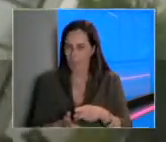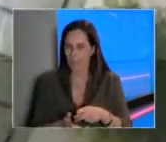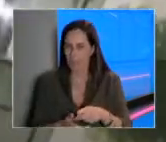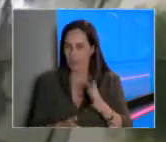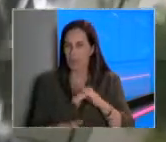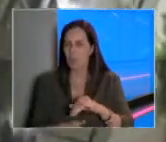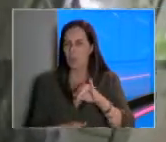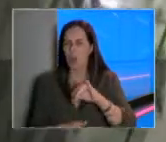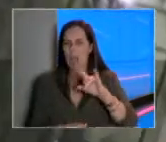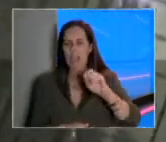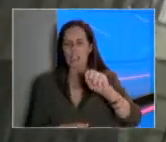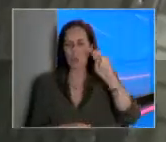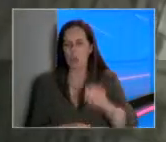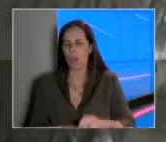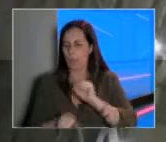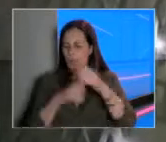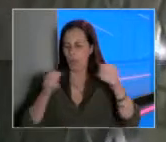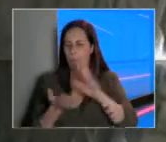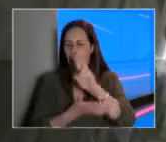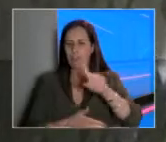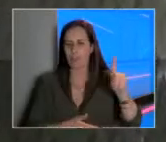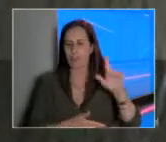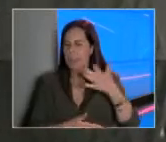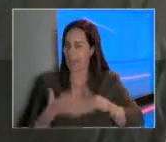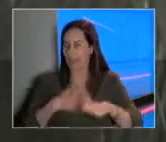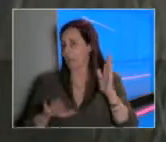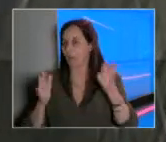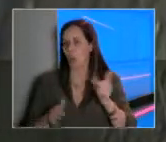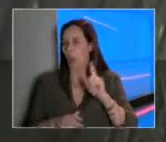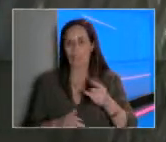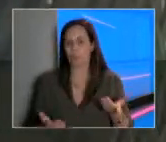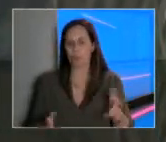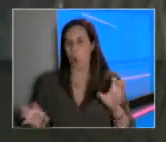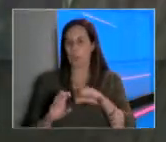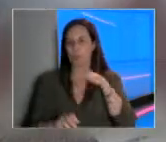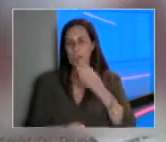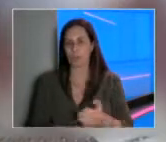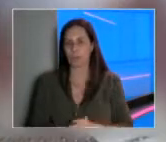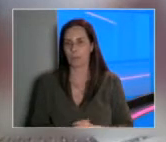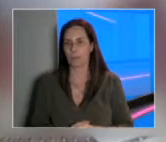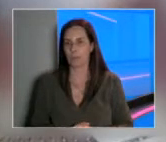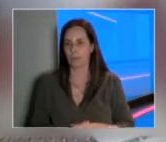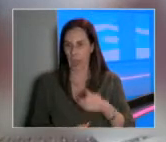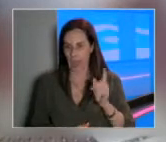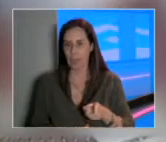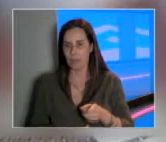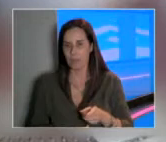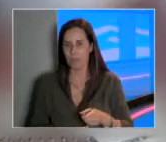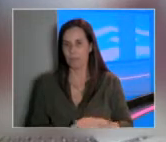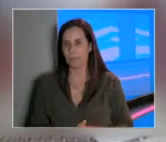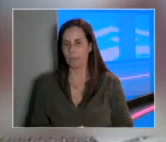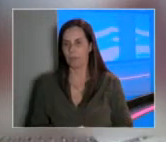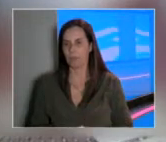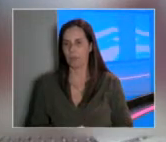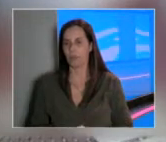בישראל, את יואל חסון אומר, המחאה שלנו ב-2011 הייתה אולי נחמדה מדי, אולי לא היינו כועסים מספיק. זה מחויב המציאות, הדברים, התמונות שאנחנו